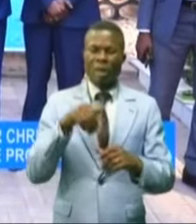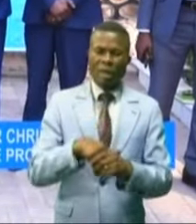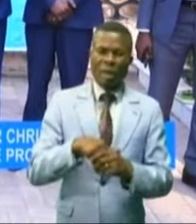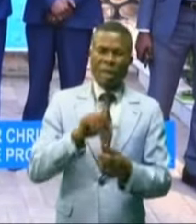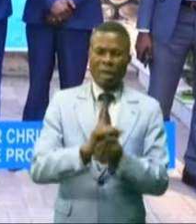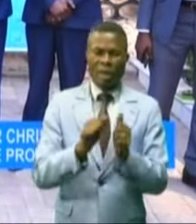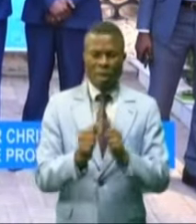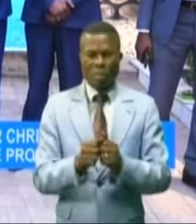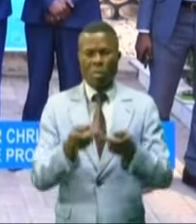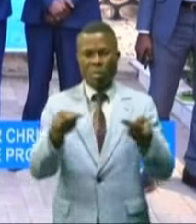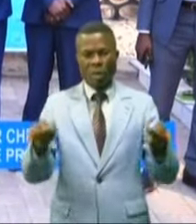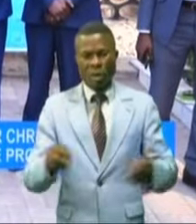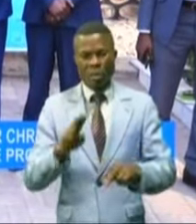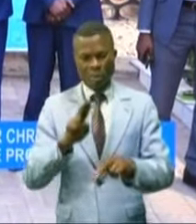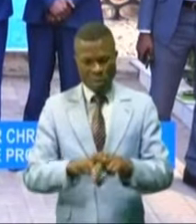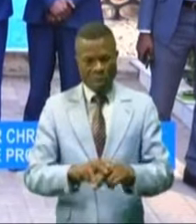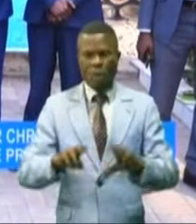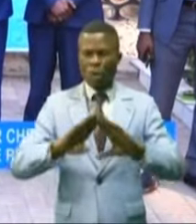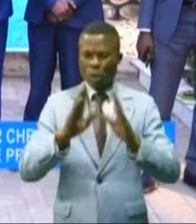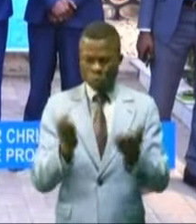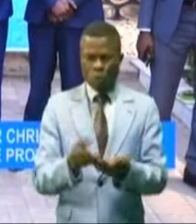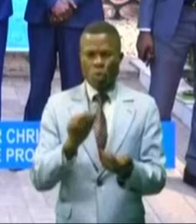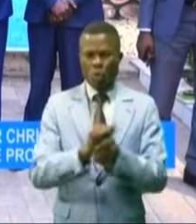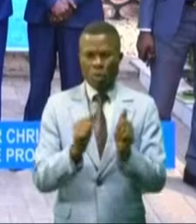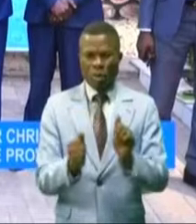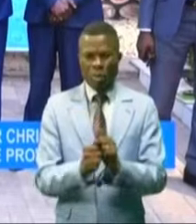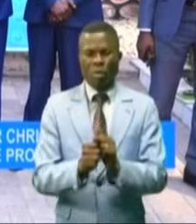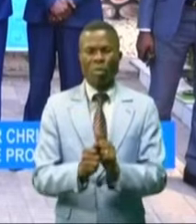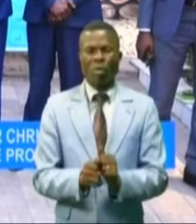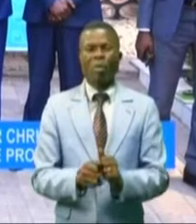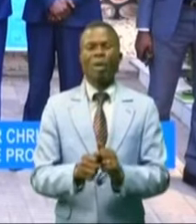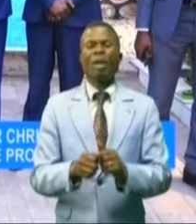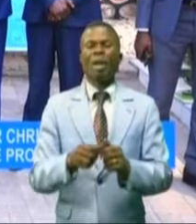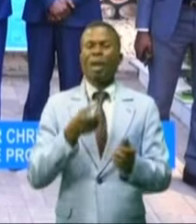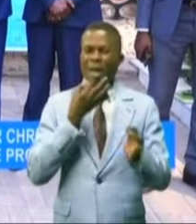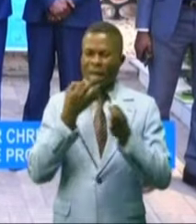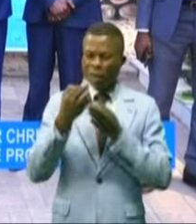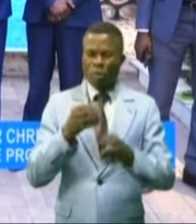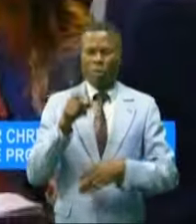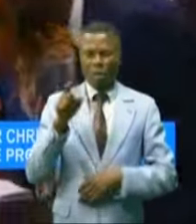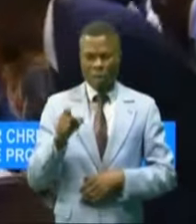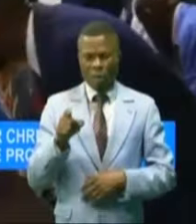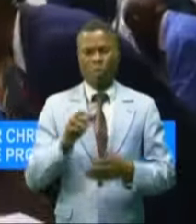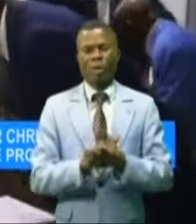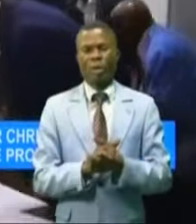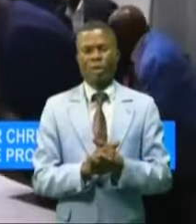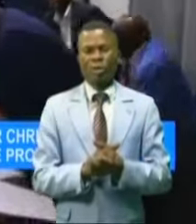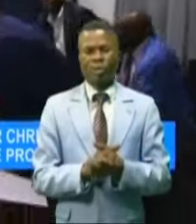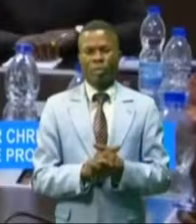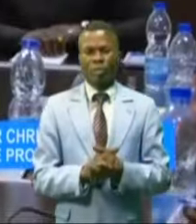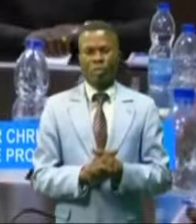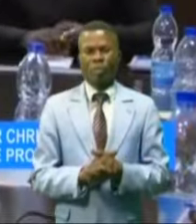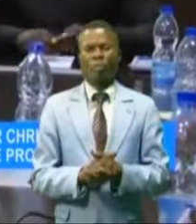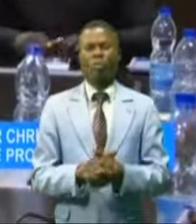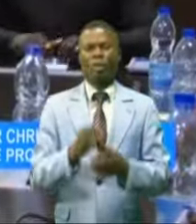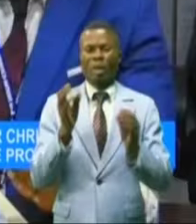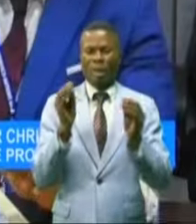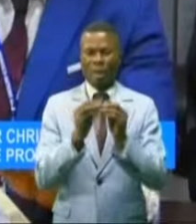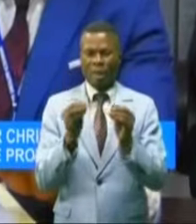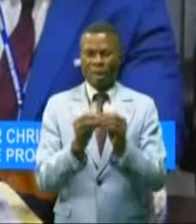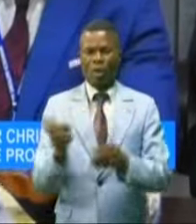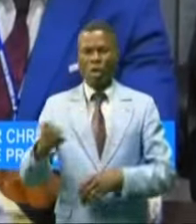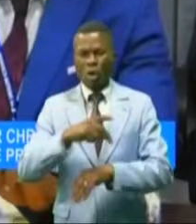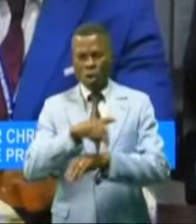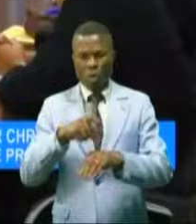sur l'environnement ou l'agriculture, c'est-à-dire tous les aspects de la vie ont été épinglés. Le Conseil provincial de la